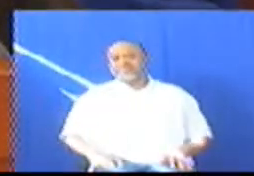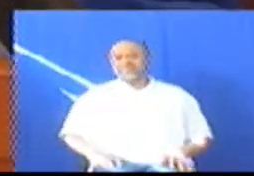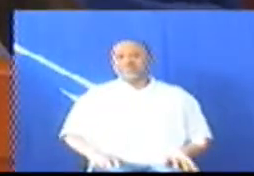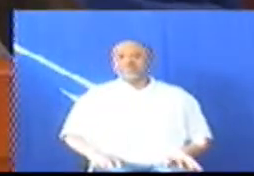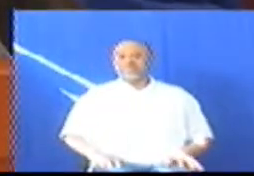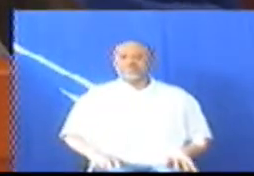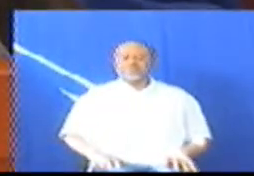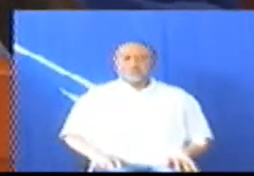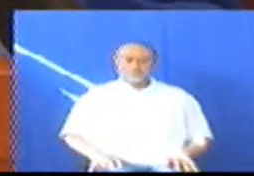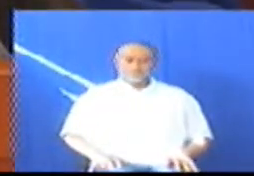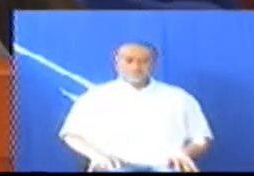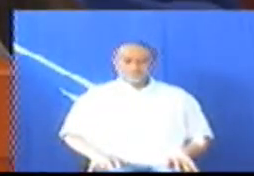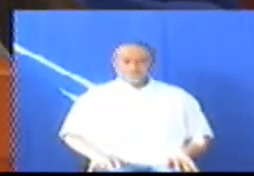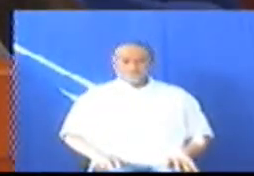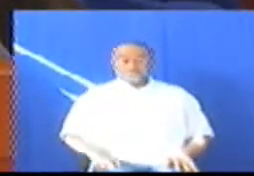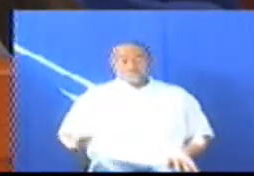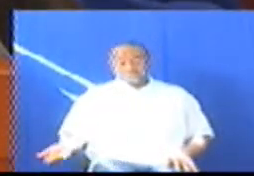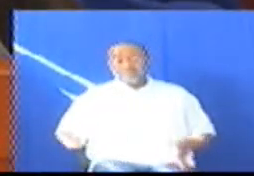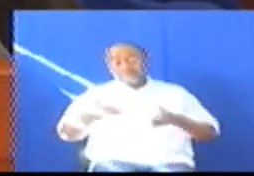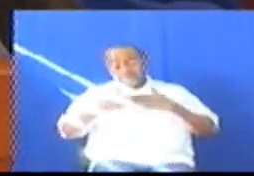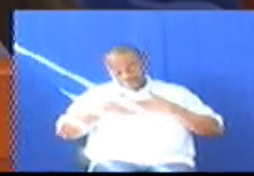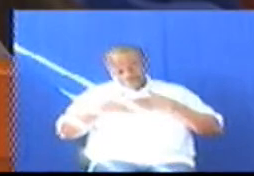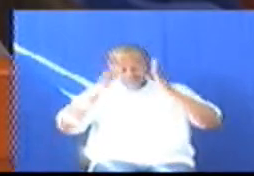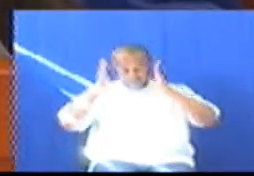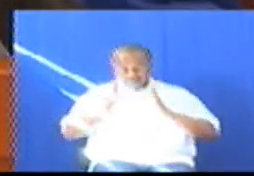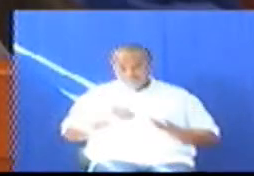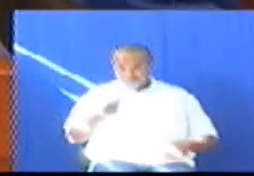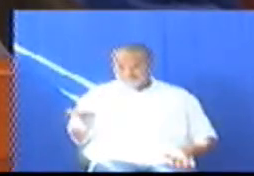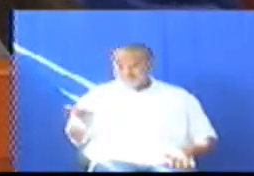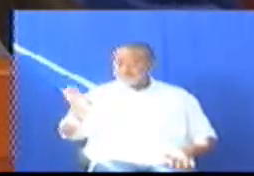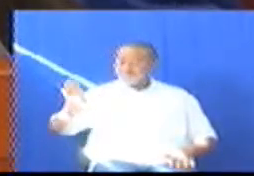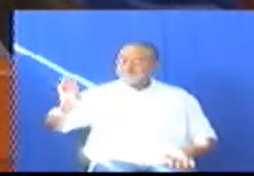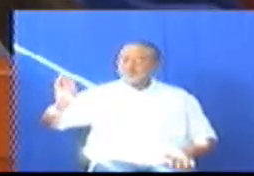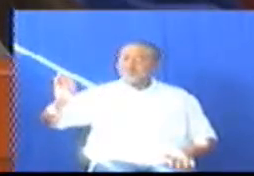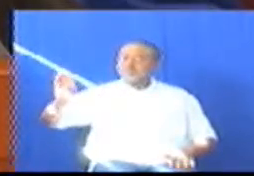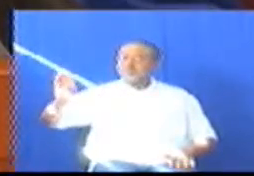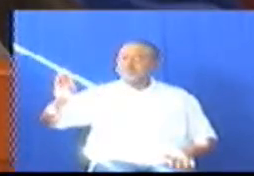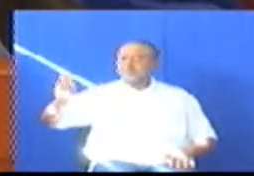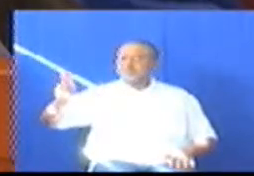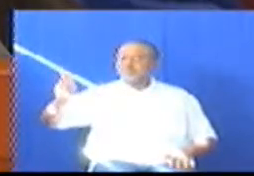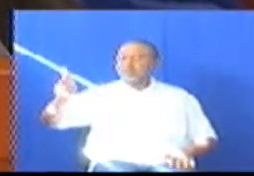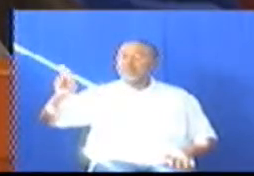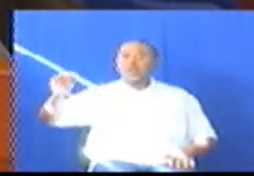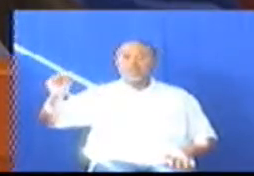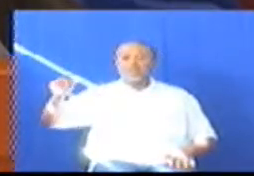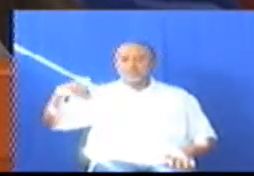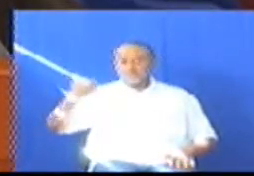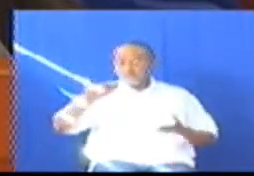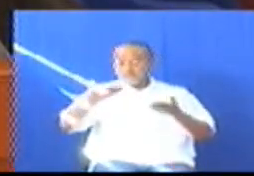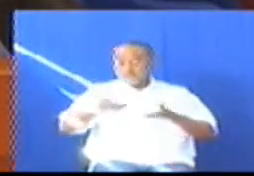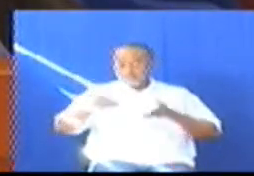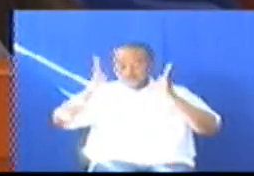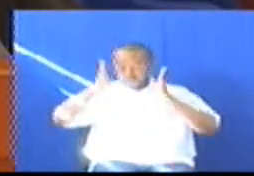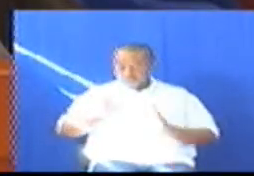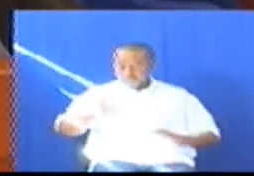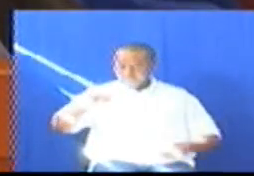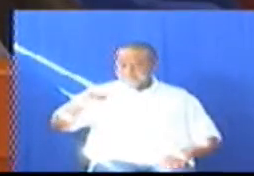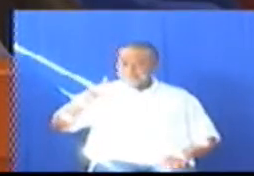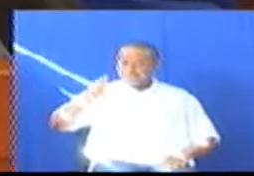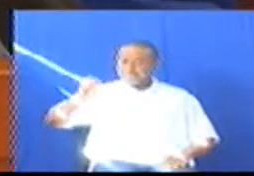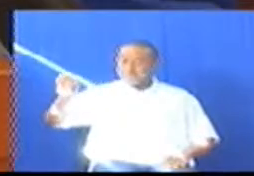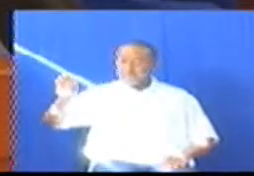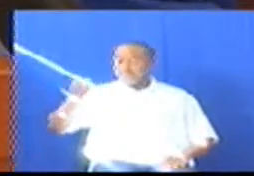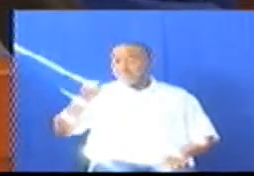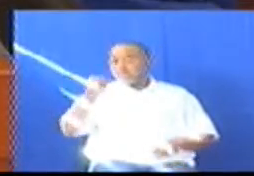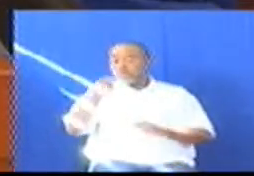Asante sana Mheshimiwa Felista Bura. Mheshimiwa Halima Mdee na kupada dakika